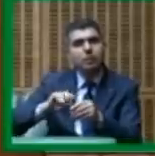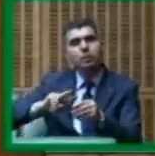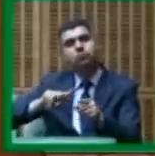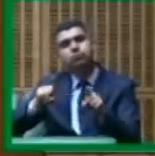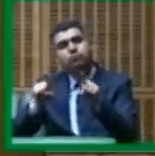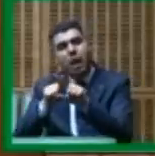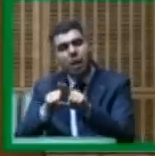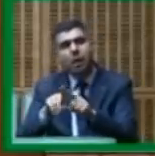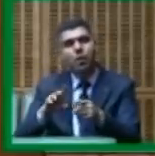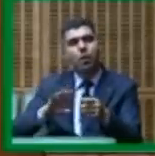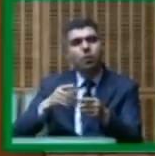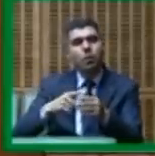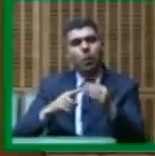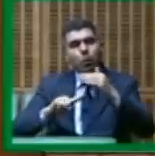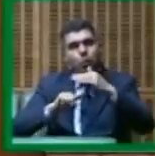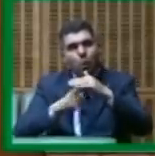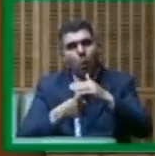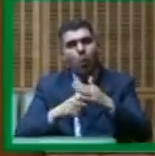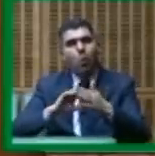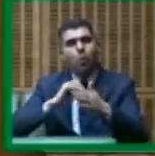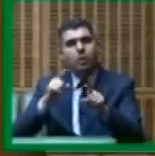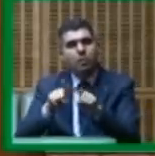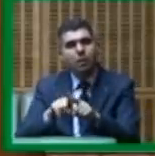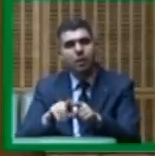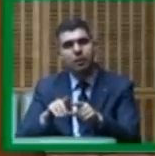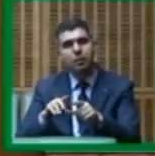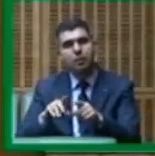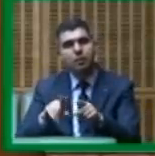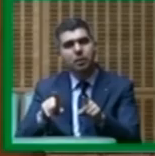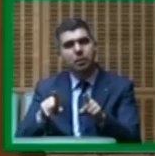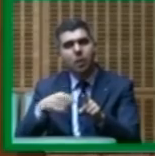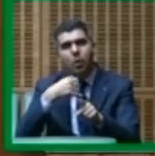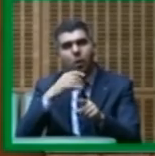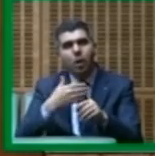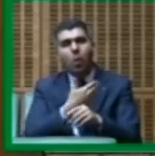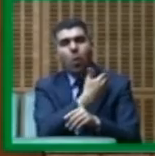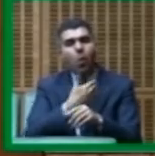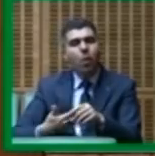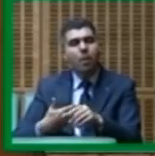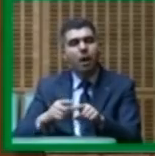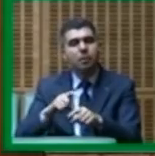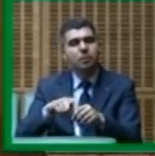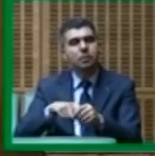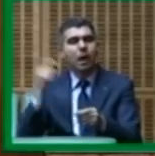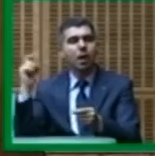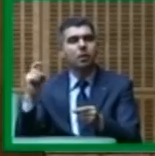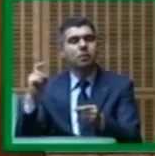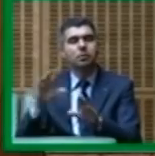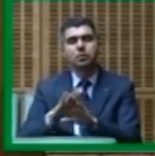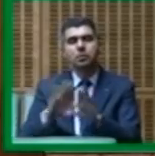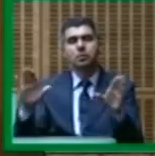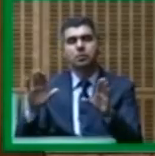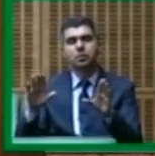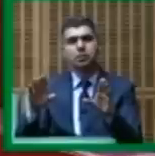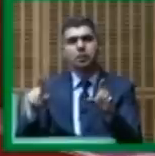ولا الفيول ولا الفيول الصناعي ولا الفيول ديال الكهرباء ما بقاتش عند الدولة علاقة بهم. خاصكم تنفسوا